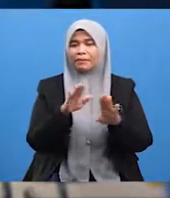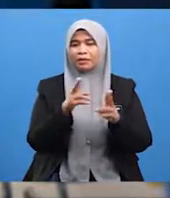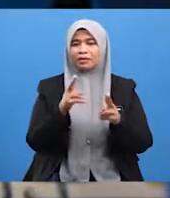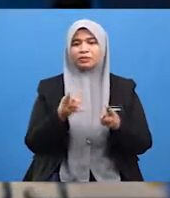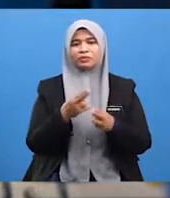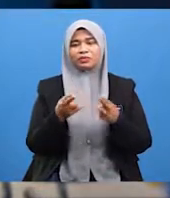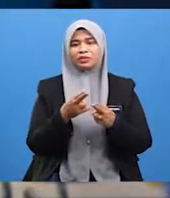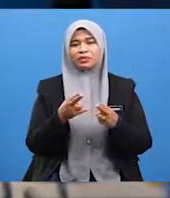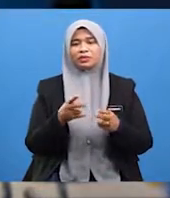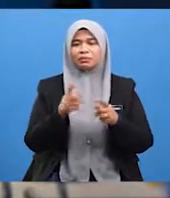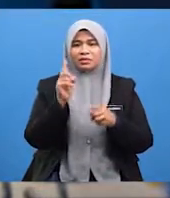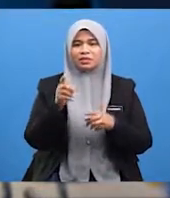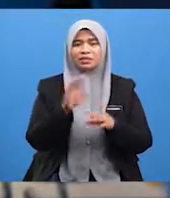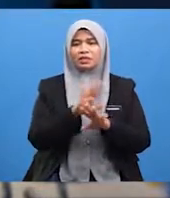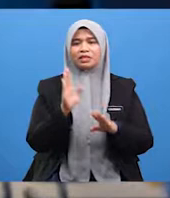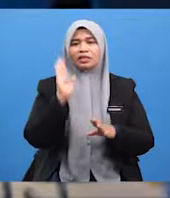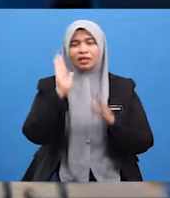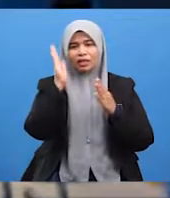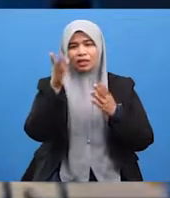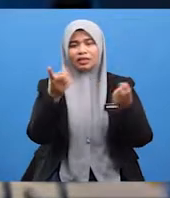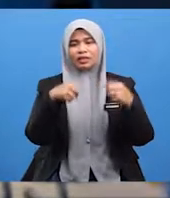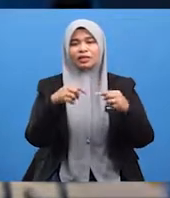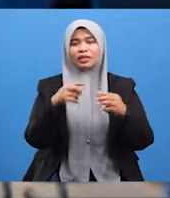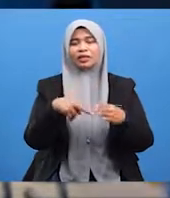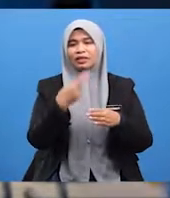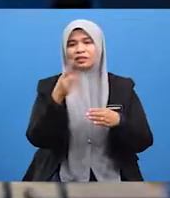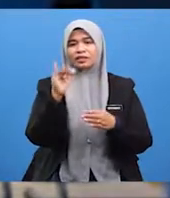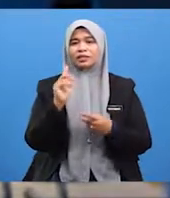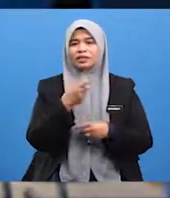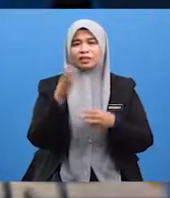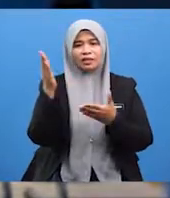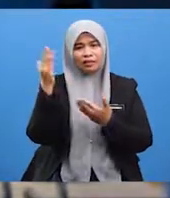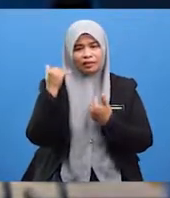tentunya tidak akan mendatangkan hasil yang diharap-harapkan.